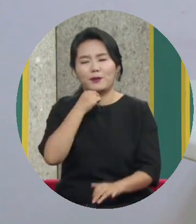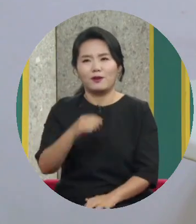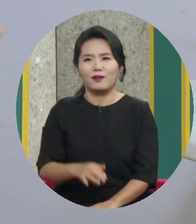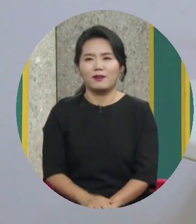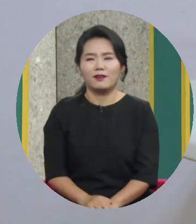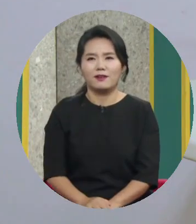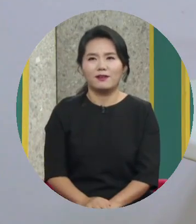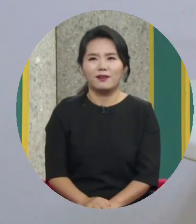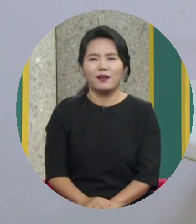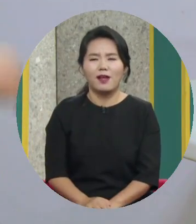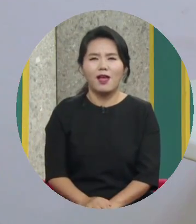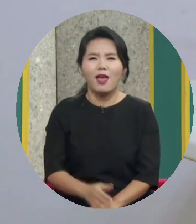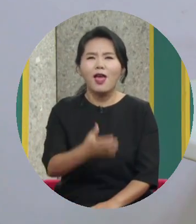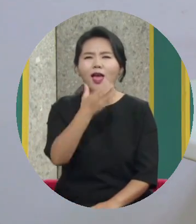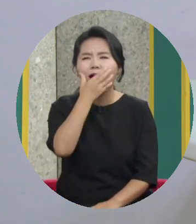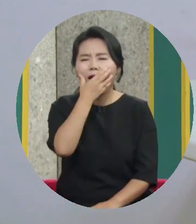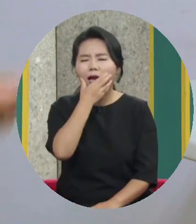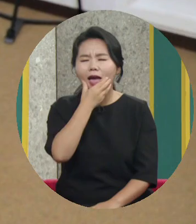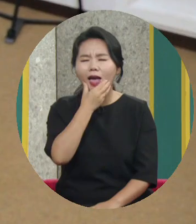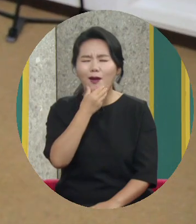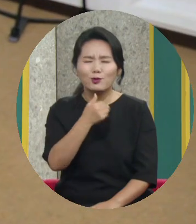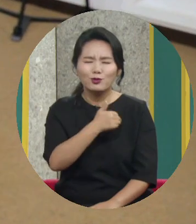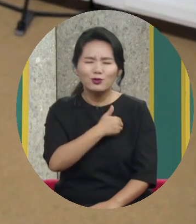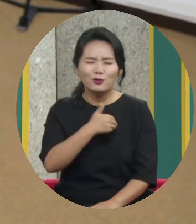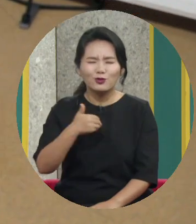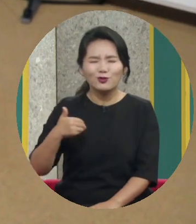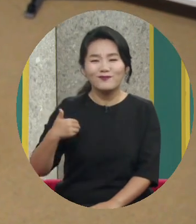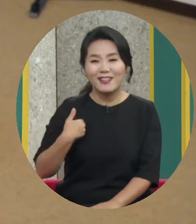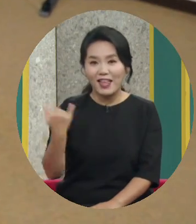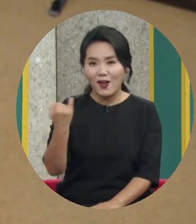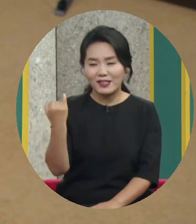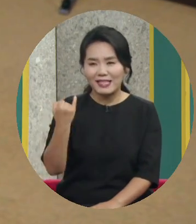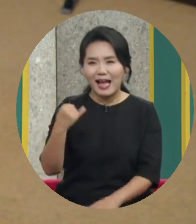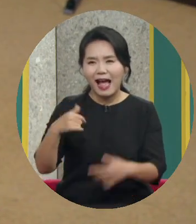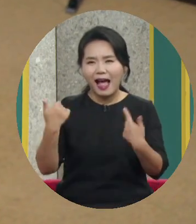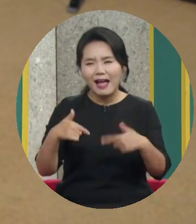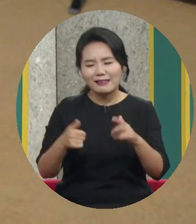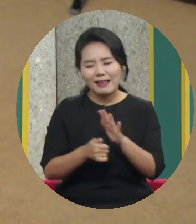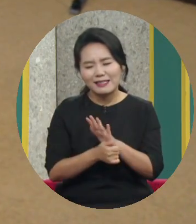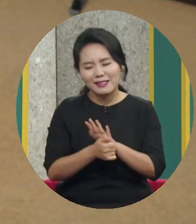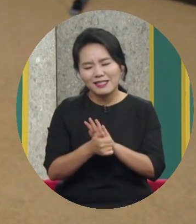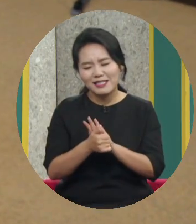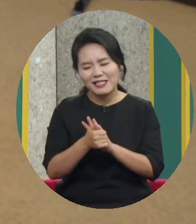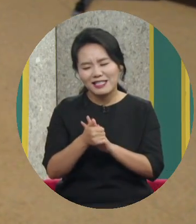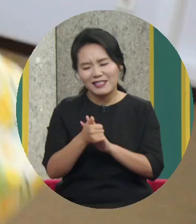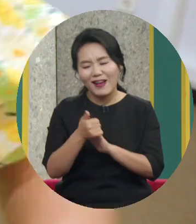행복 바이러스를 품은 효정이는 매일 이렇게 날개짓 합니다.